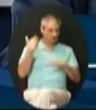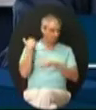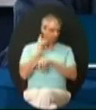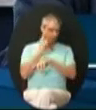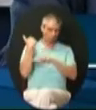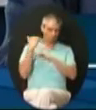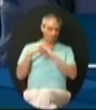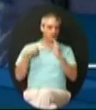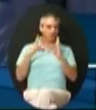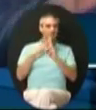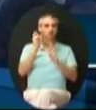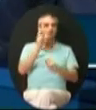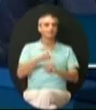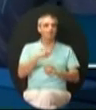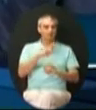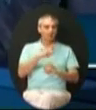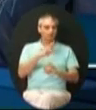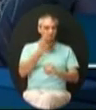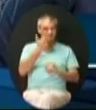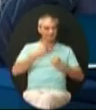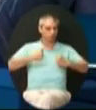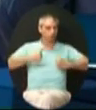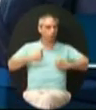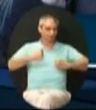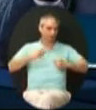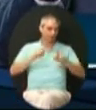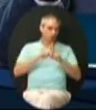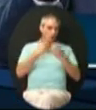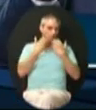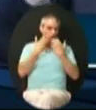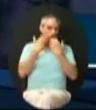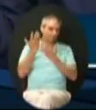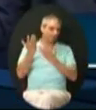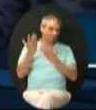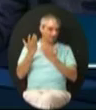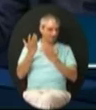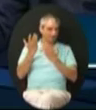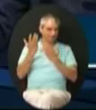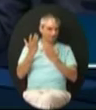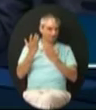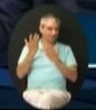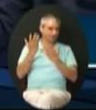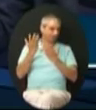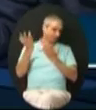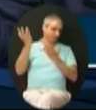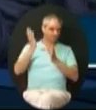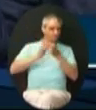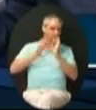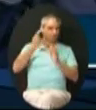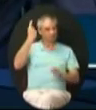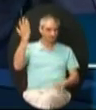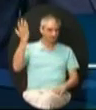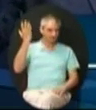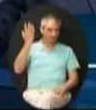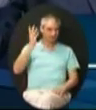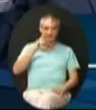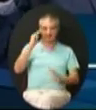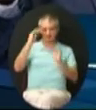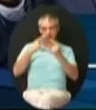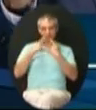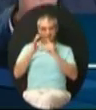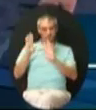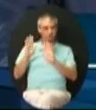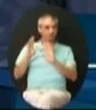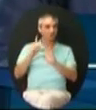פגשתי אדם, קצת שמנמן, כפי שמתאר אותו איזה עורך דין אחד. אל תוריד את הדיון,